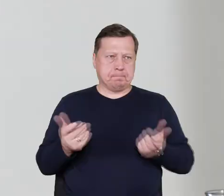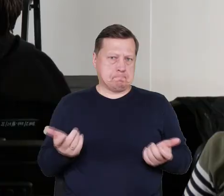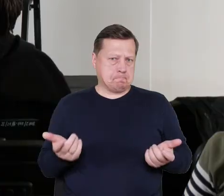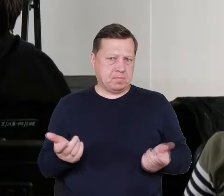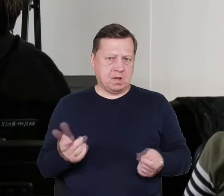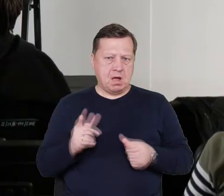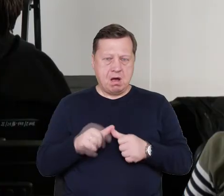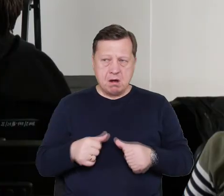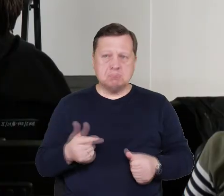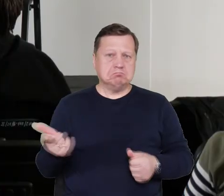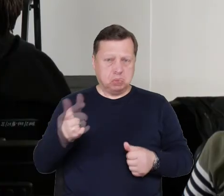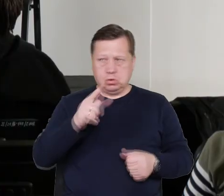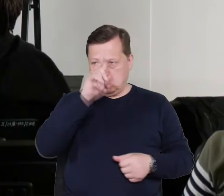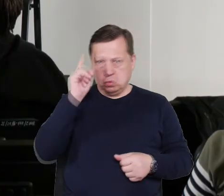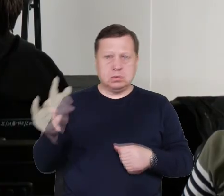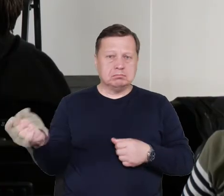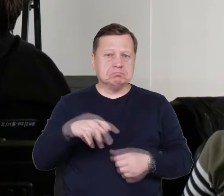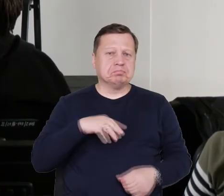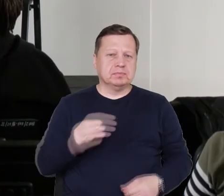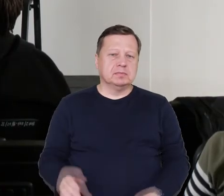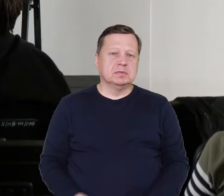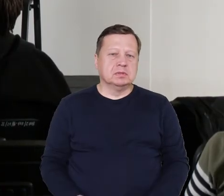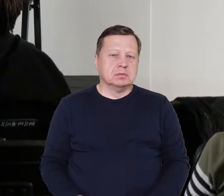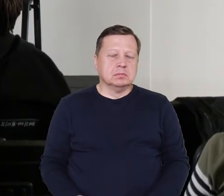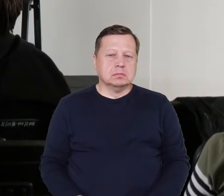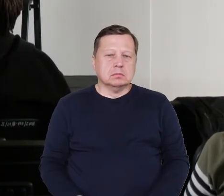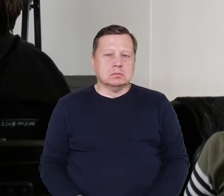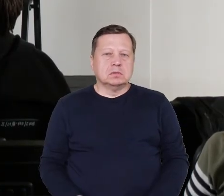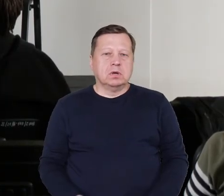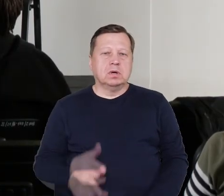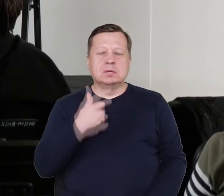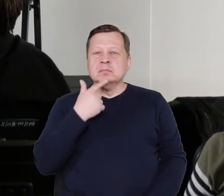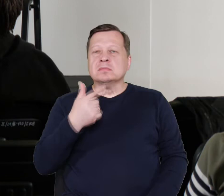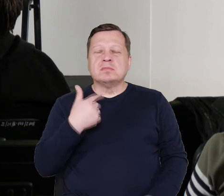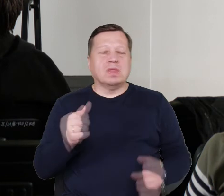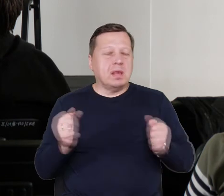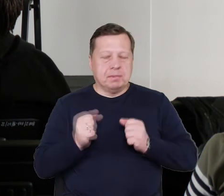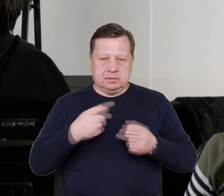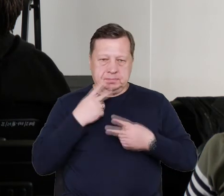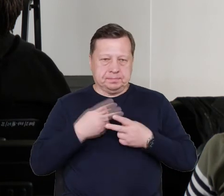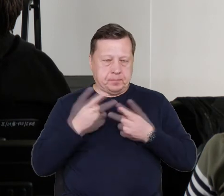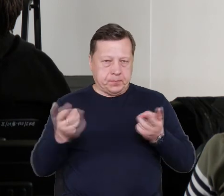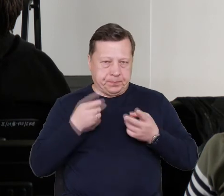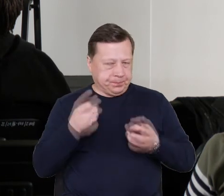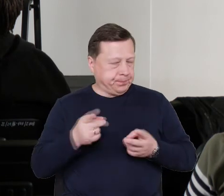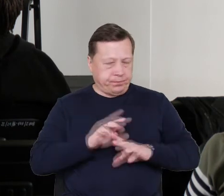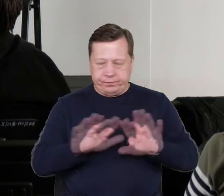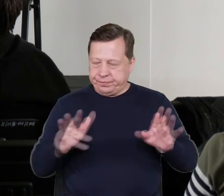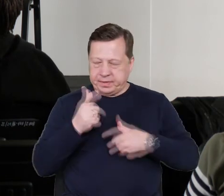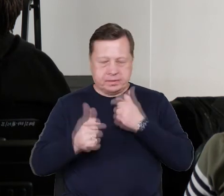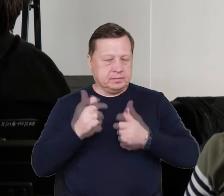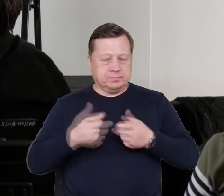święto są ludzie ale też postać jakby nie bać się powiedzieć że to jest bardzo wiele takich dziwnych sytuacji nie skacze teraz do tego tak jakby